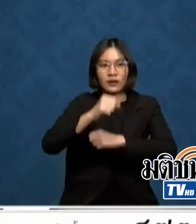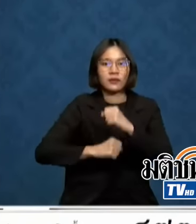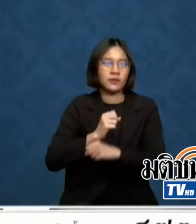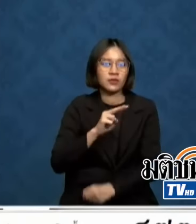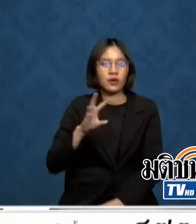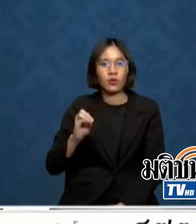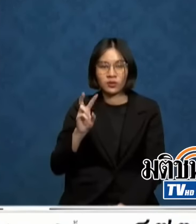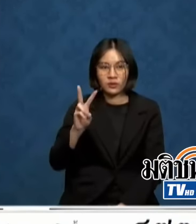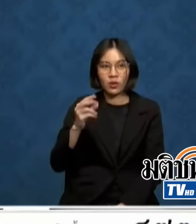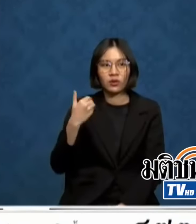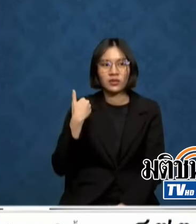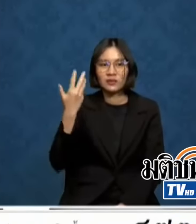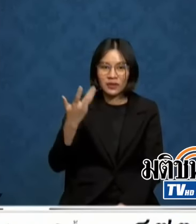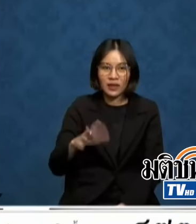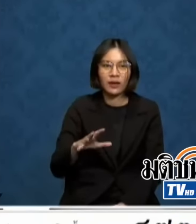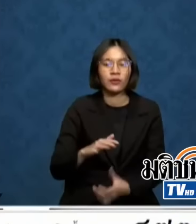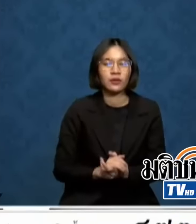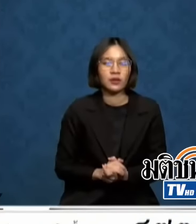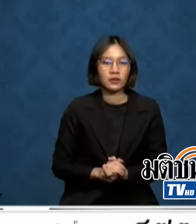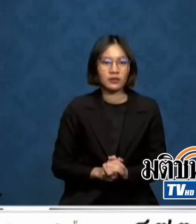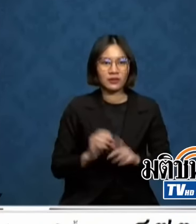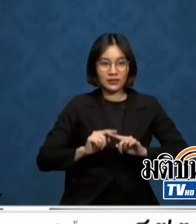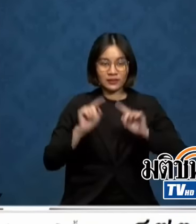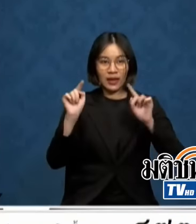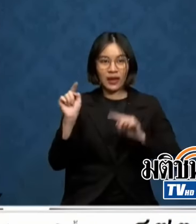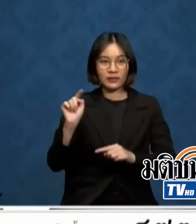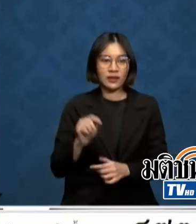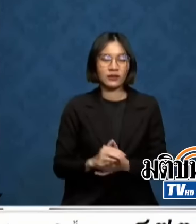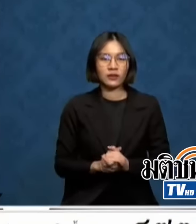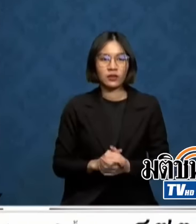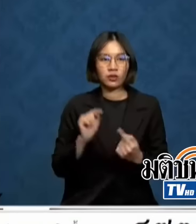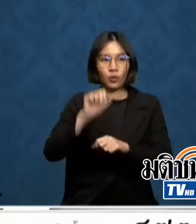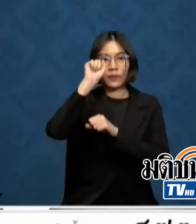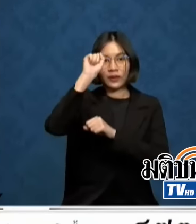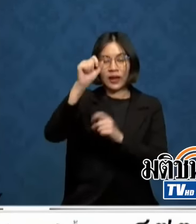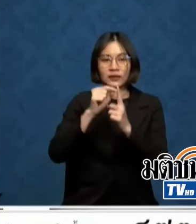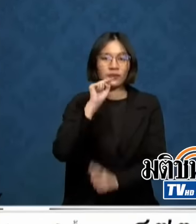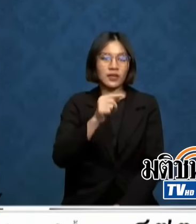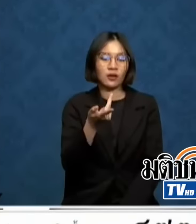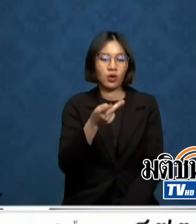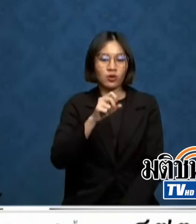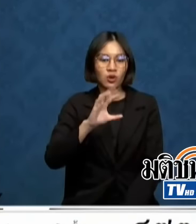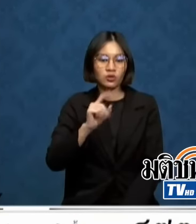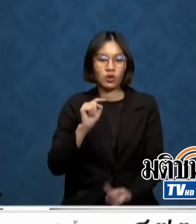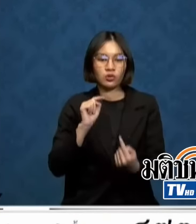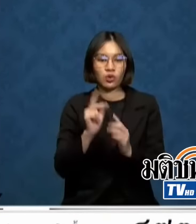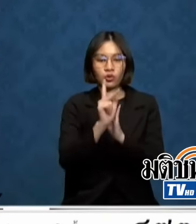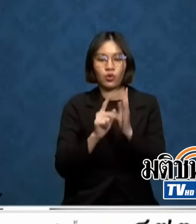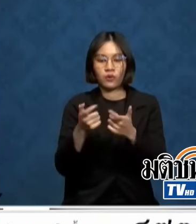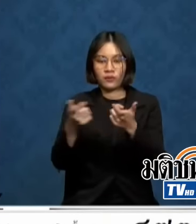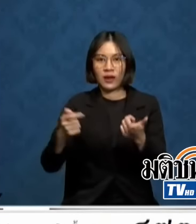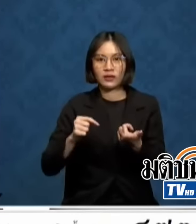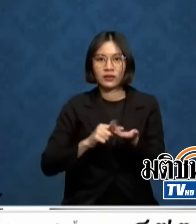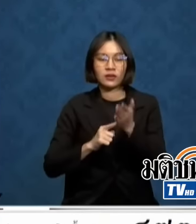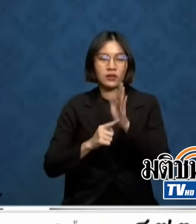2562ที่ก็เกิดขึ้นไปแล้วค่อนข้างแตกต่างครับจากประกาศคำสั่งคสชที่อยู่ในร่างกฎหมายที่ถูกเสนอ